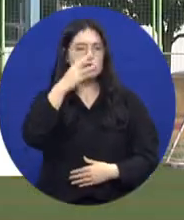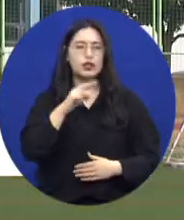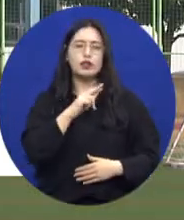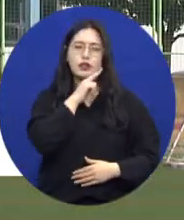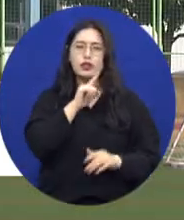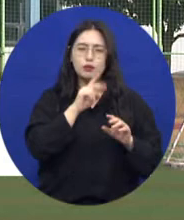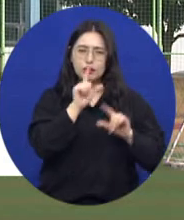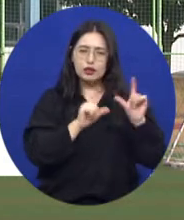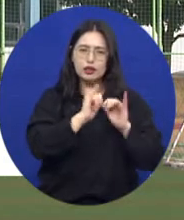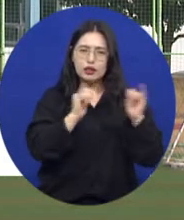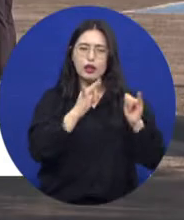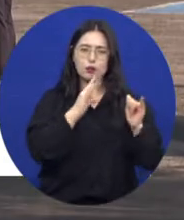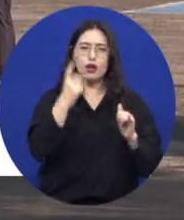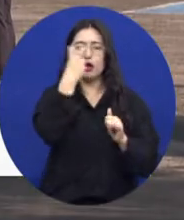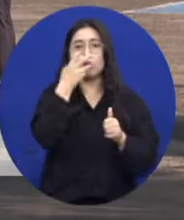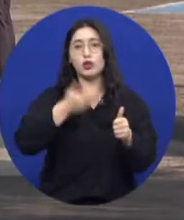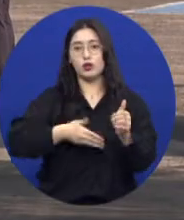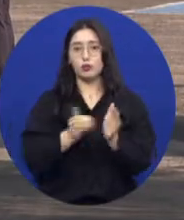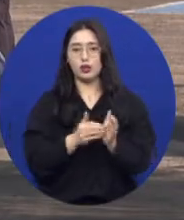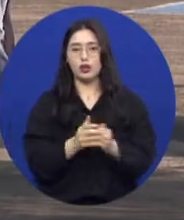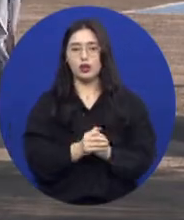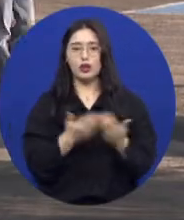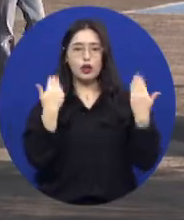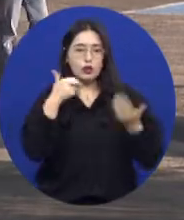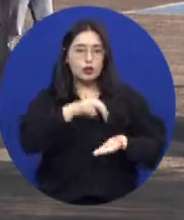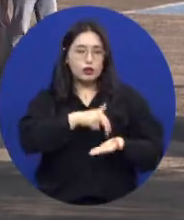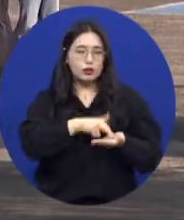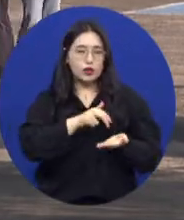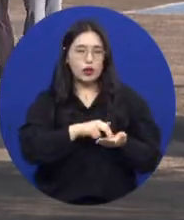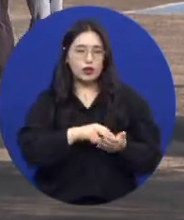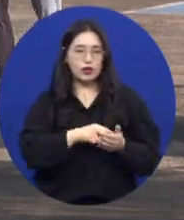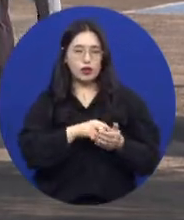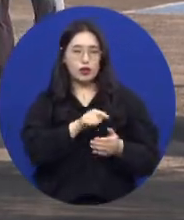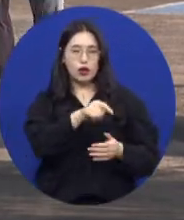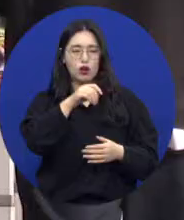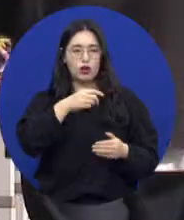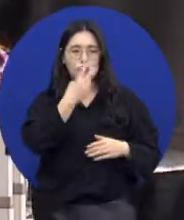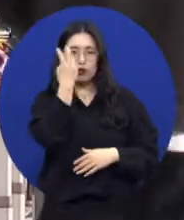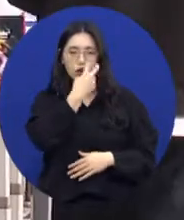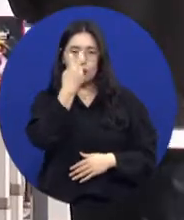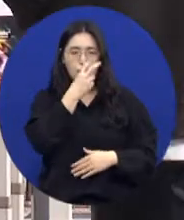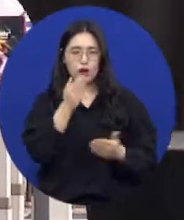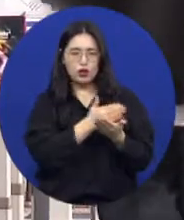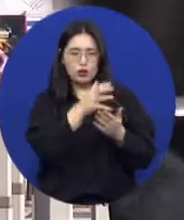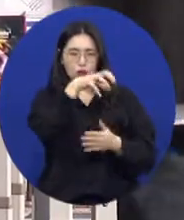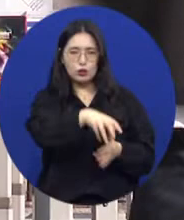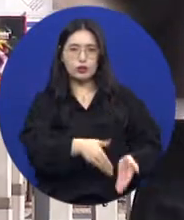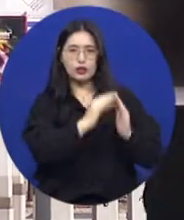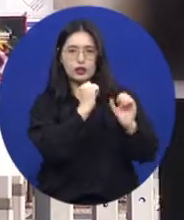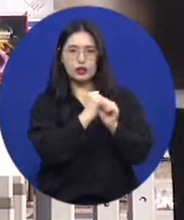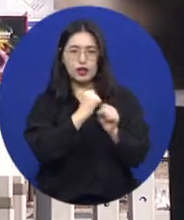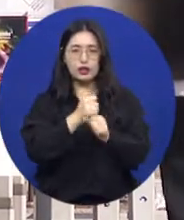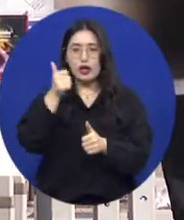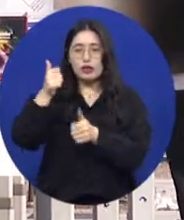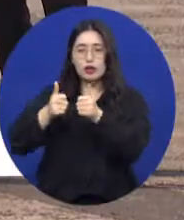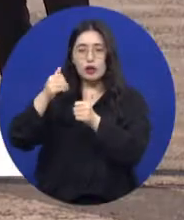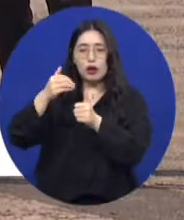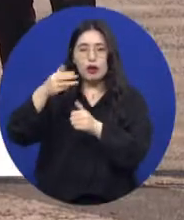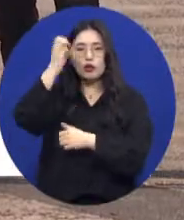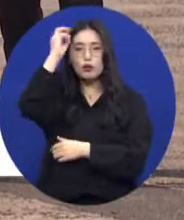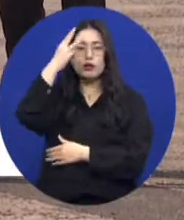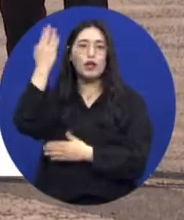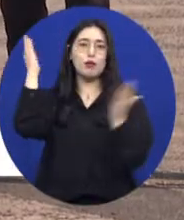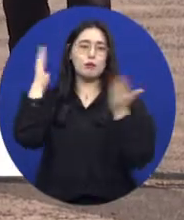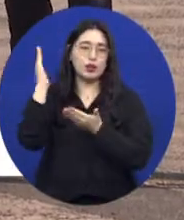했다 학교 측은 워크 스루 선배 실 요서 를 설치해 수험생인 3학년 학생을 제외한 1냥 연